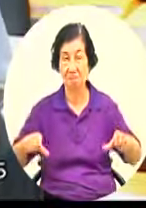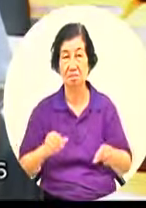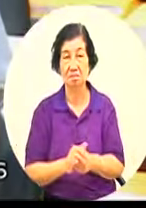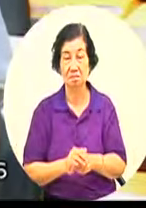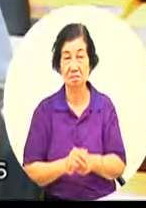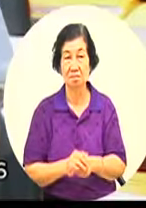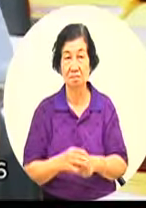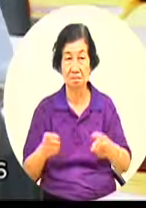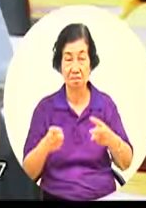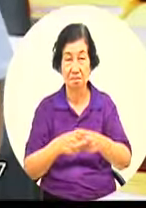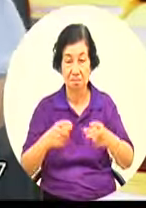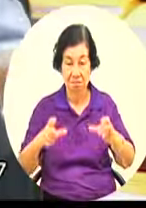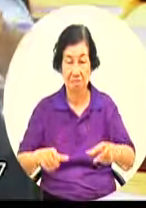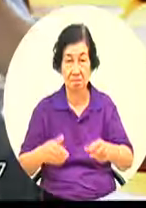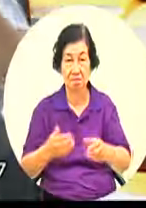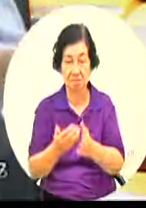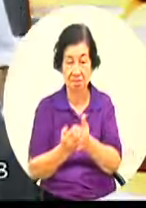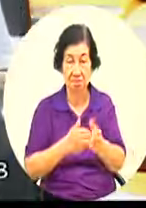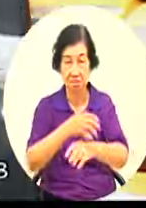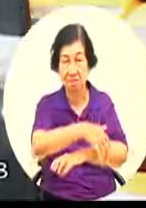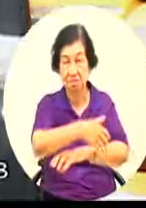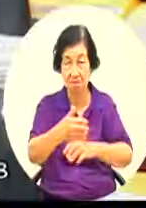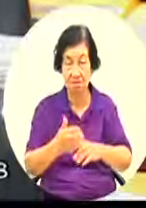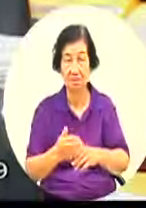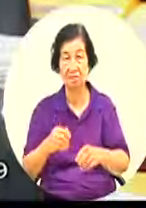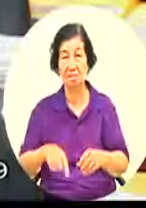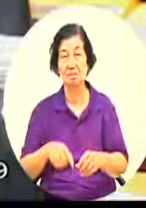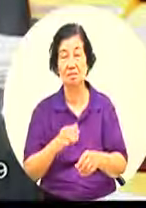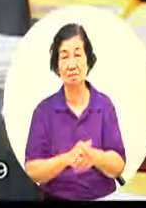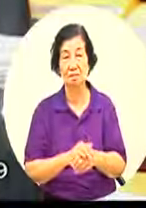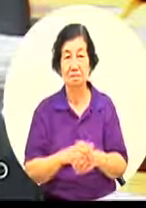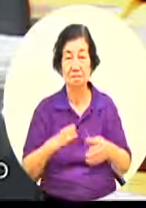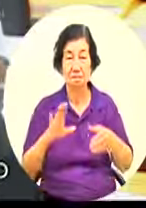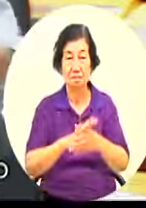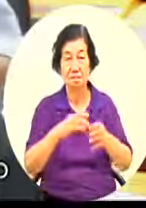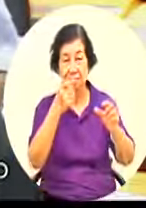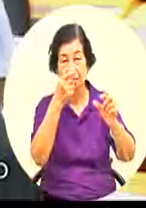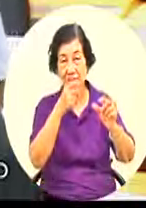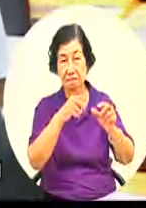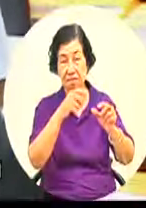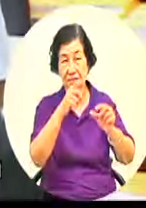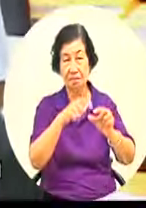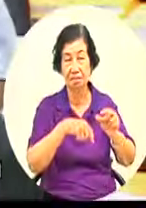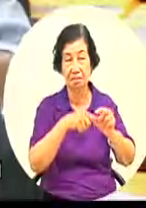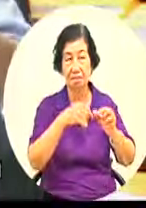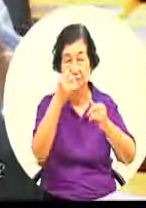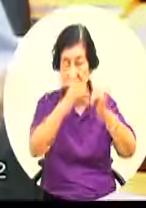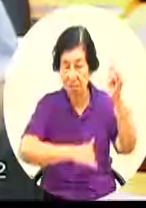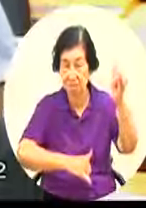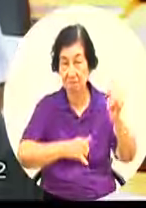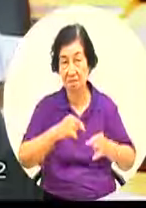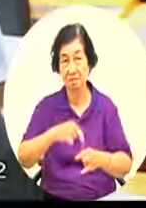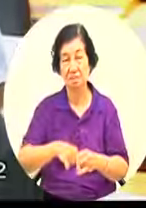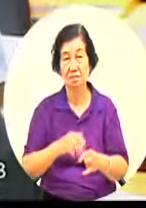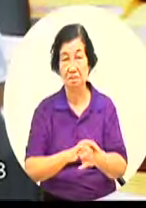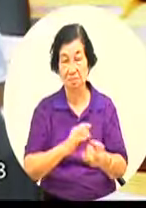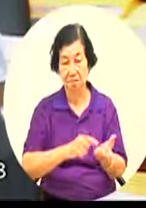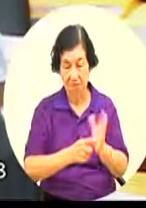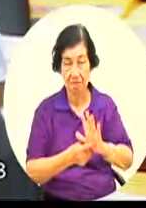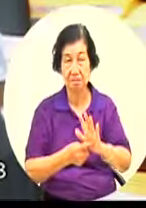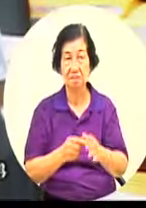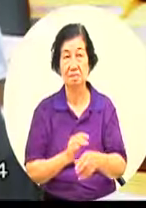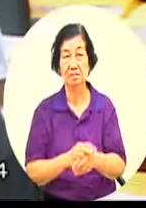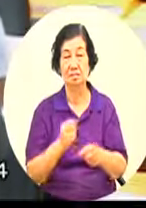要有一些文，从不管它的文史的背景里面去找出你们觉得可以来做一些大戏的